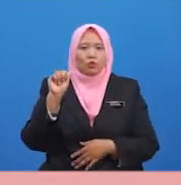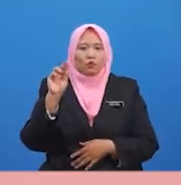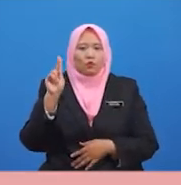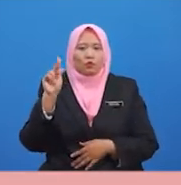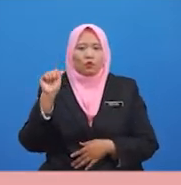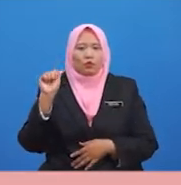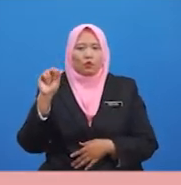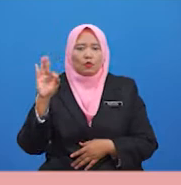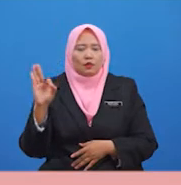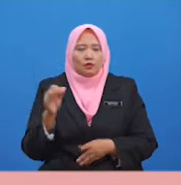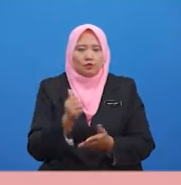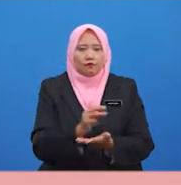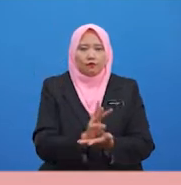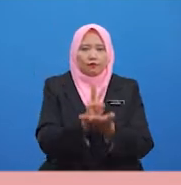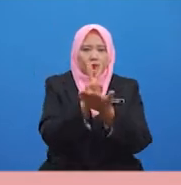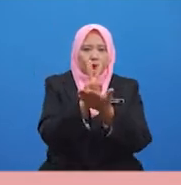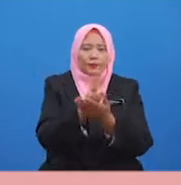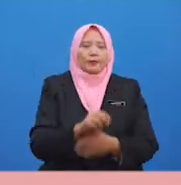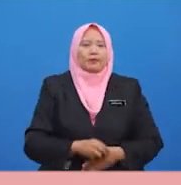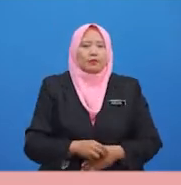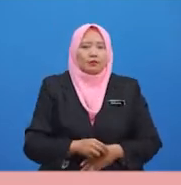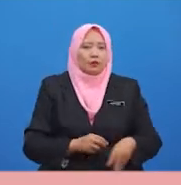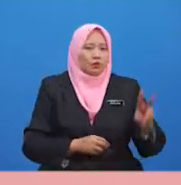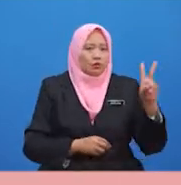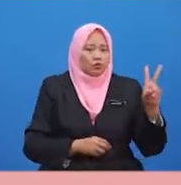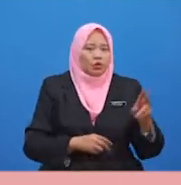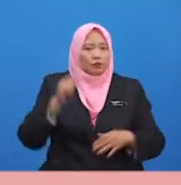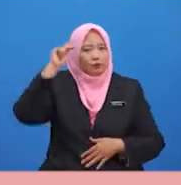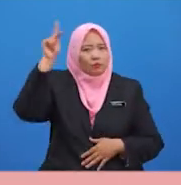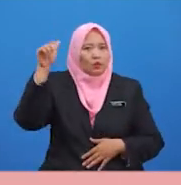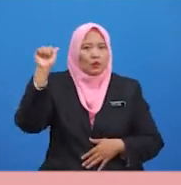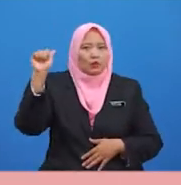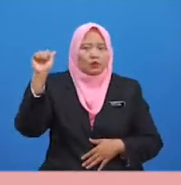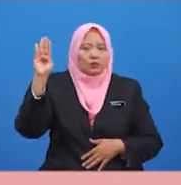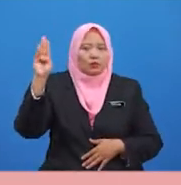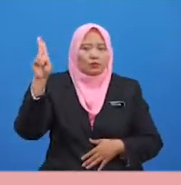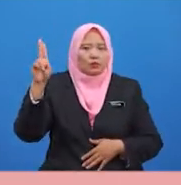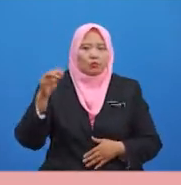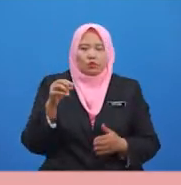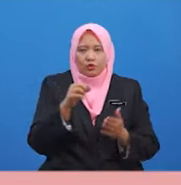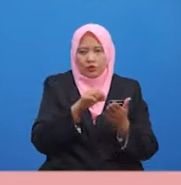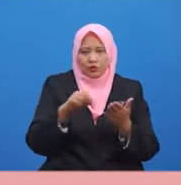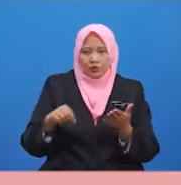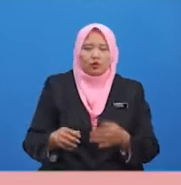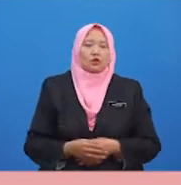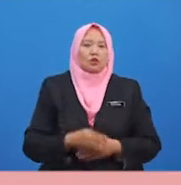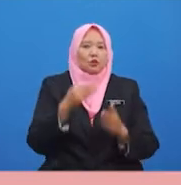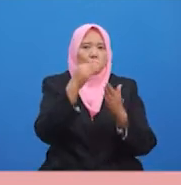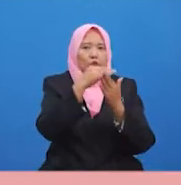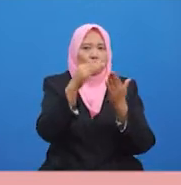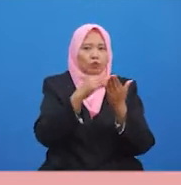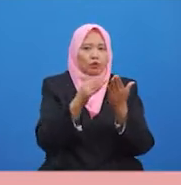masjid untuk dijadikan tapak pembinaan Ma'had Tahfiz. Jawapannya ialah